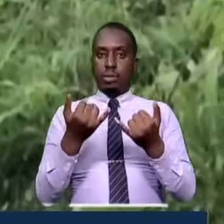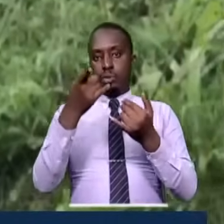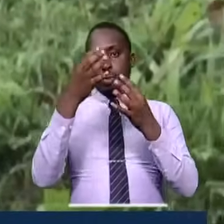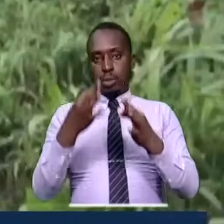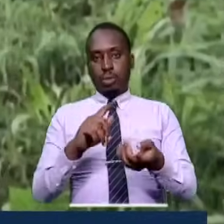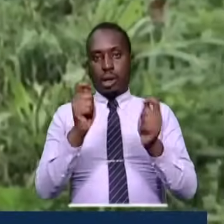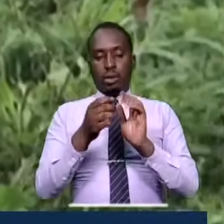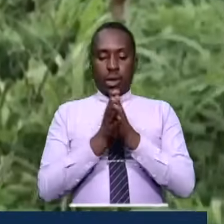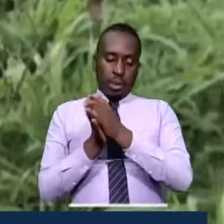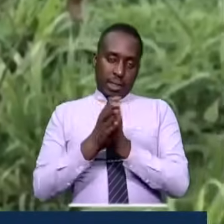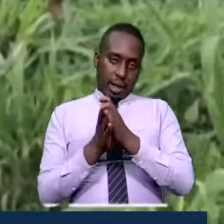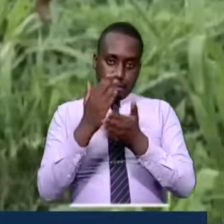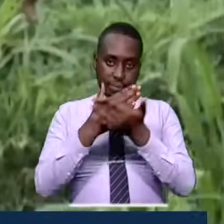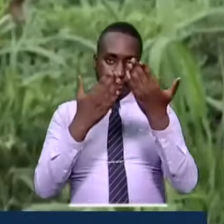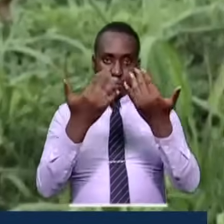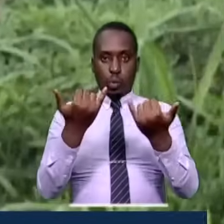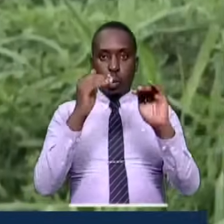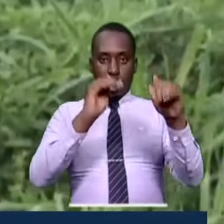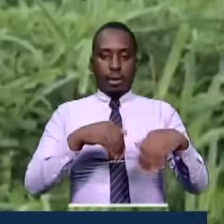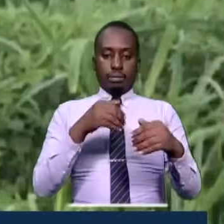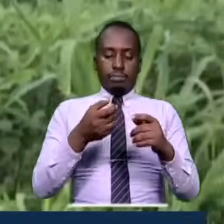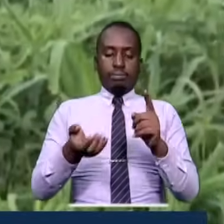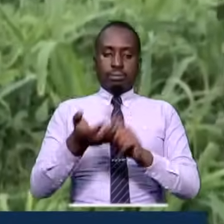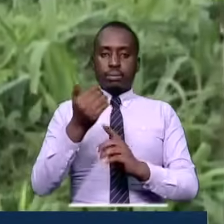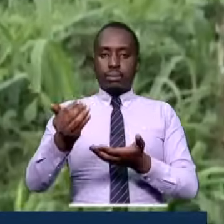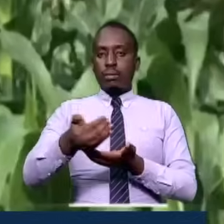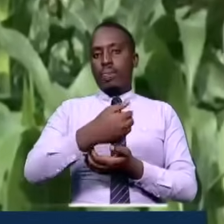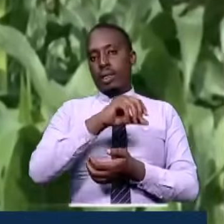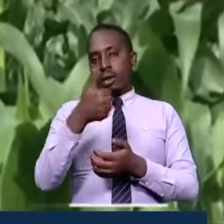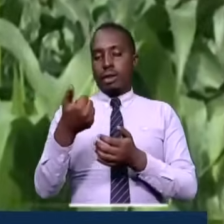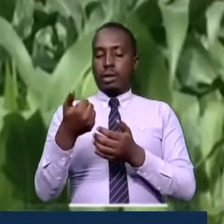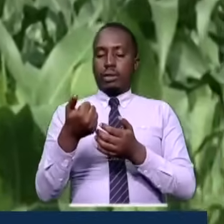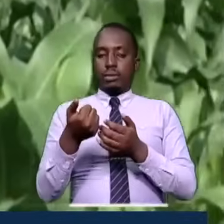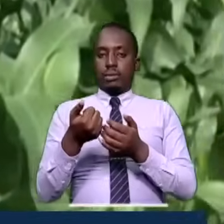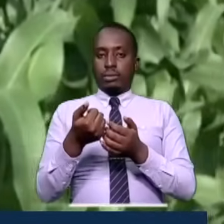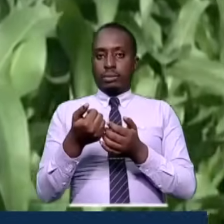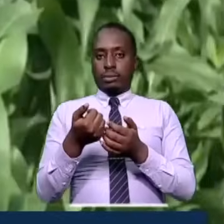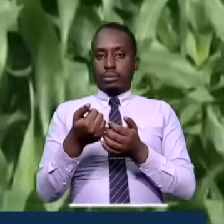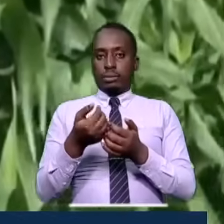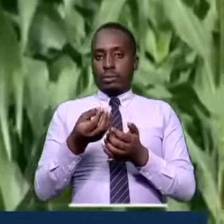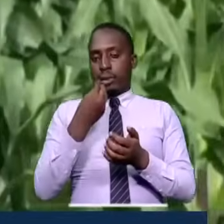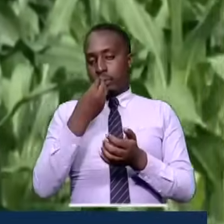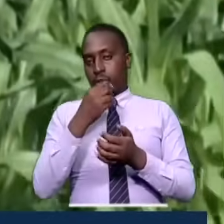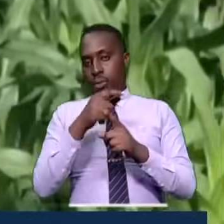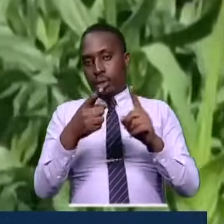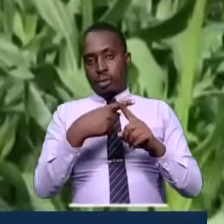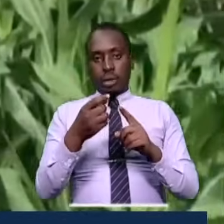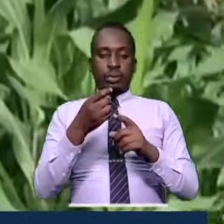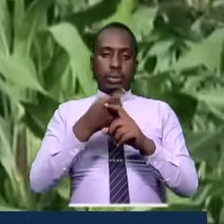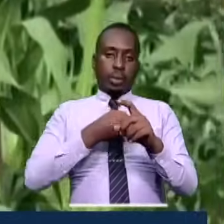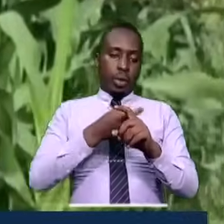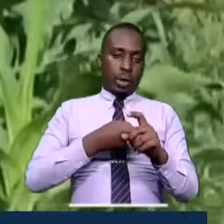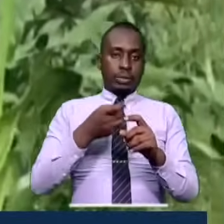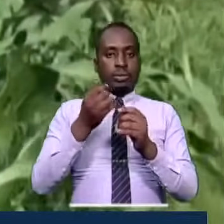byabaye amateka muri aka gace barahinga bakeza bahinga imyaka itandukanye ibigori ibishyimbo ingano